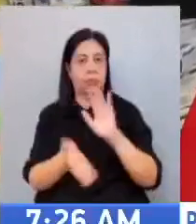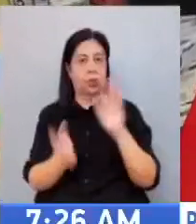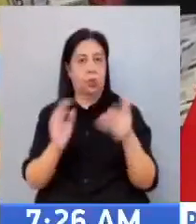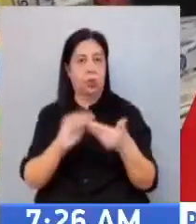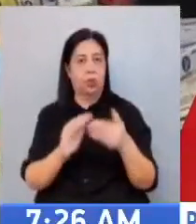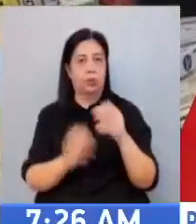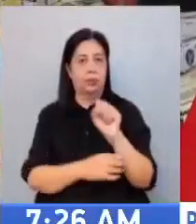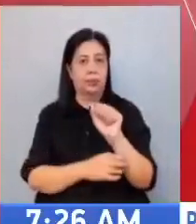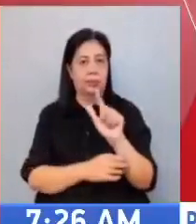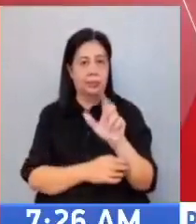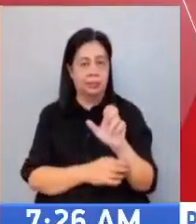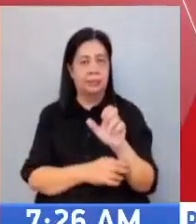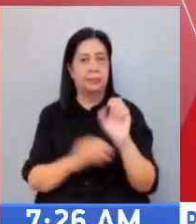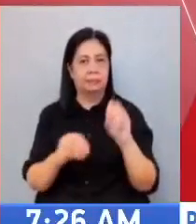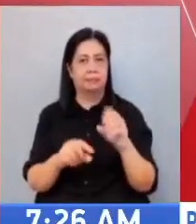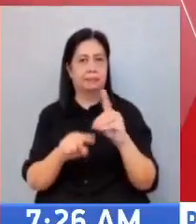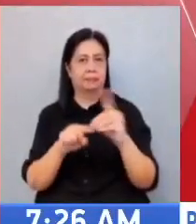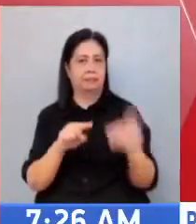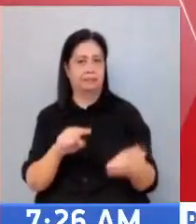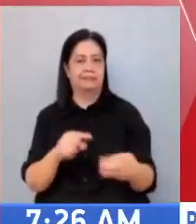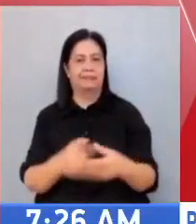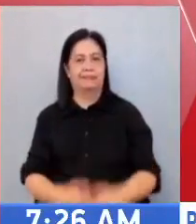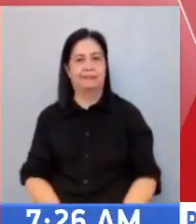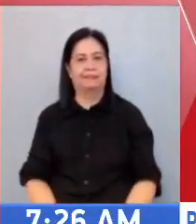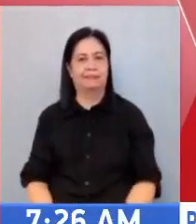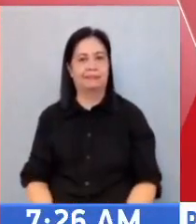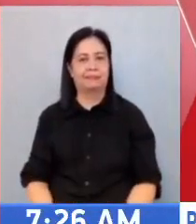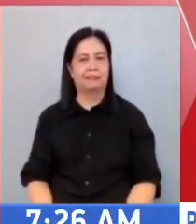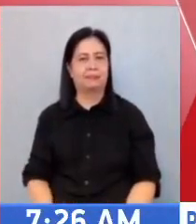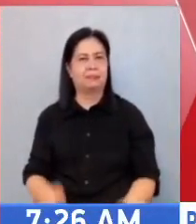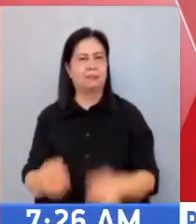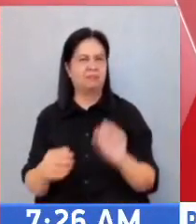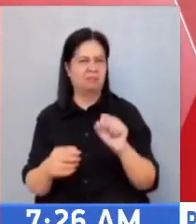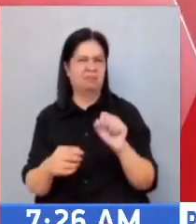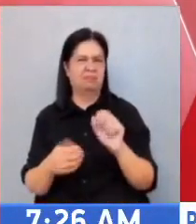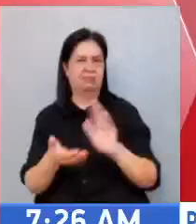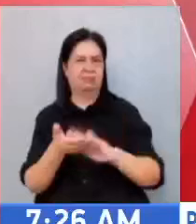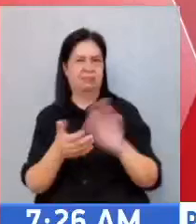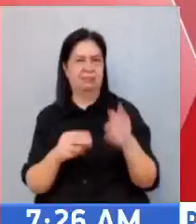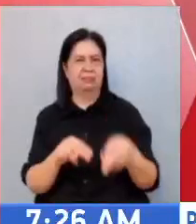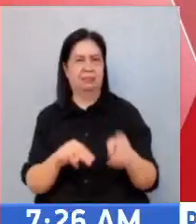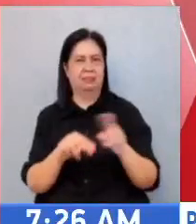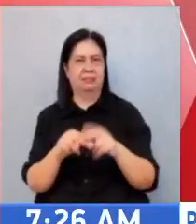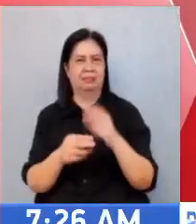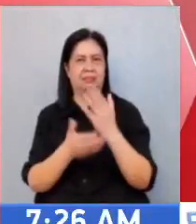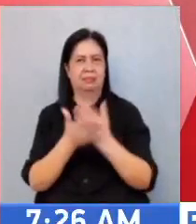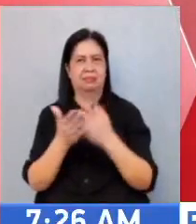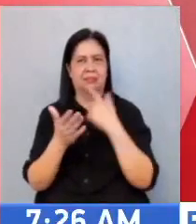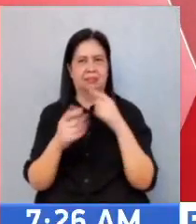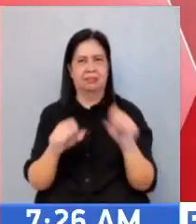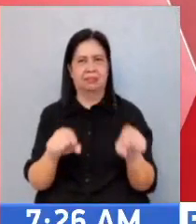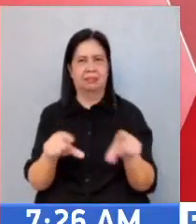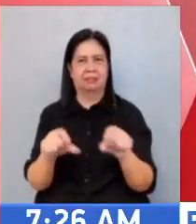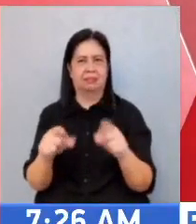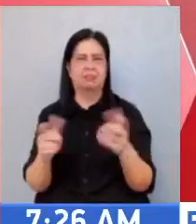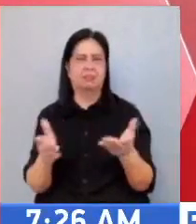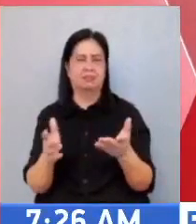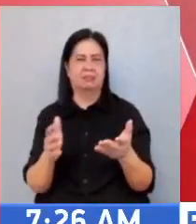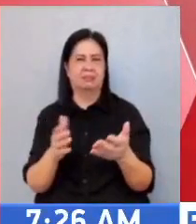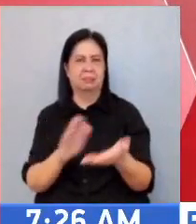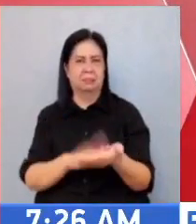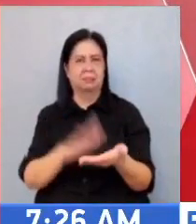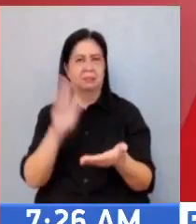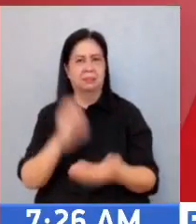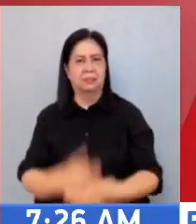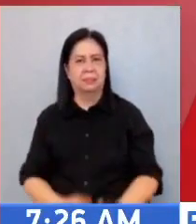nila kayo ng discount, di ba? Bagamat tumaas nga ho yung presyo talaga, sabi nila ilan nagbebenta rito, tumaas din ano. Mas mura